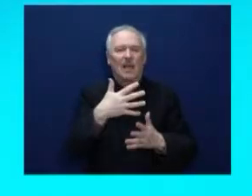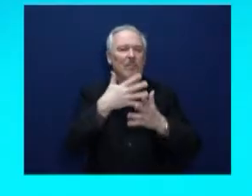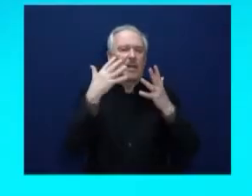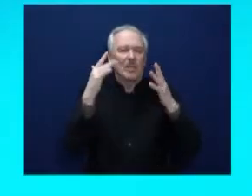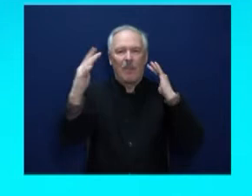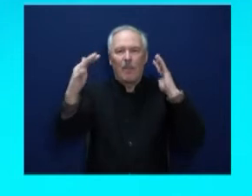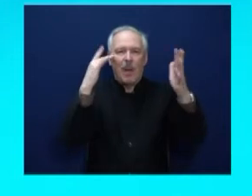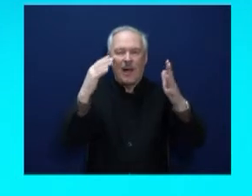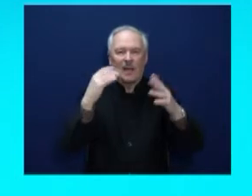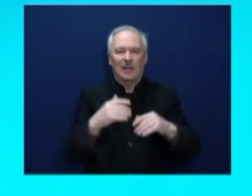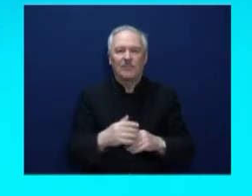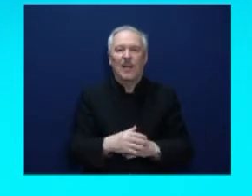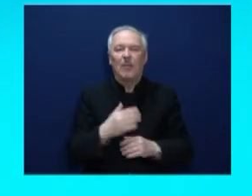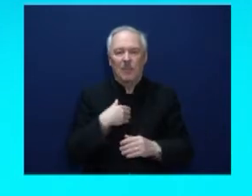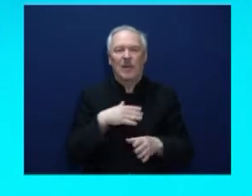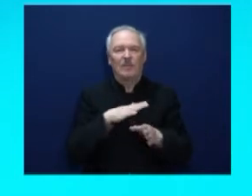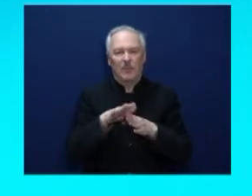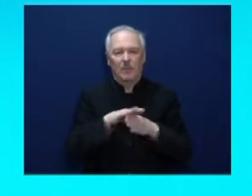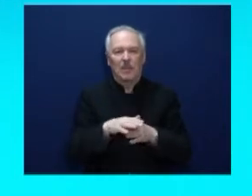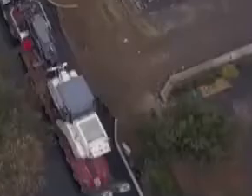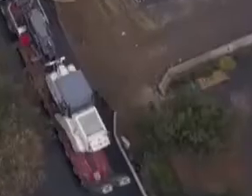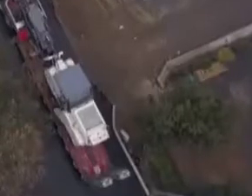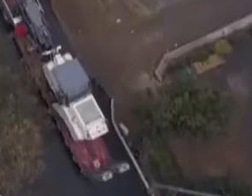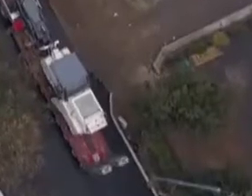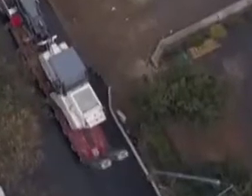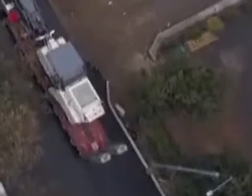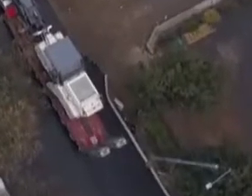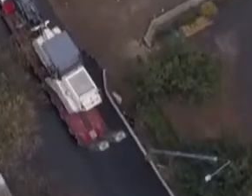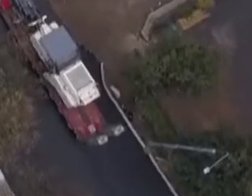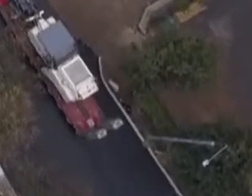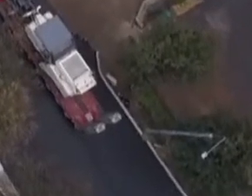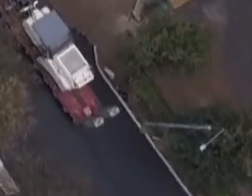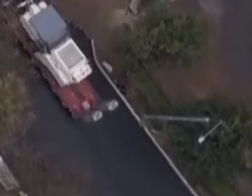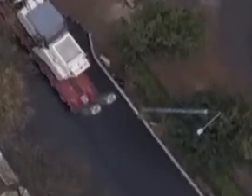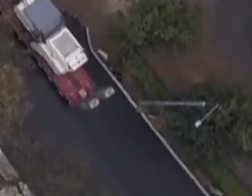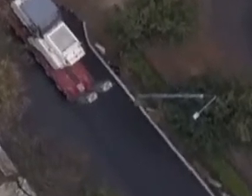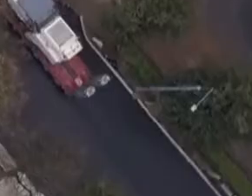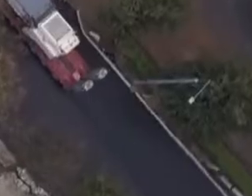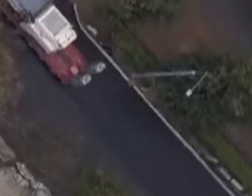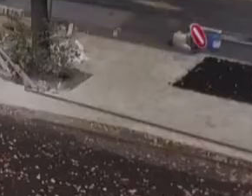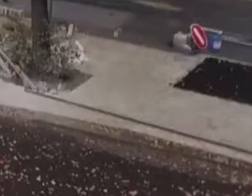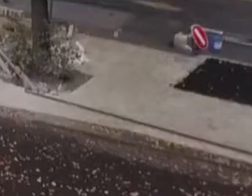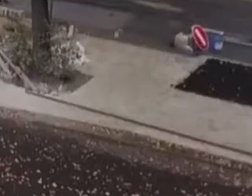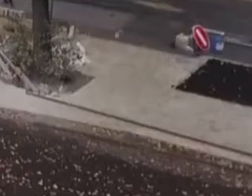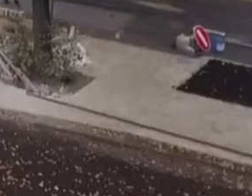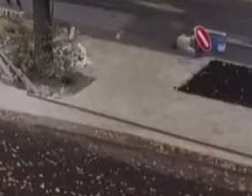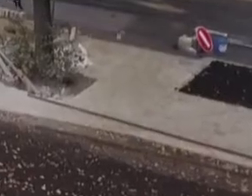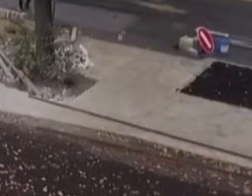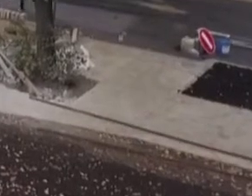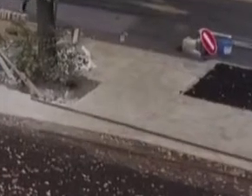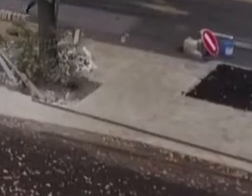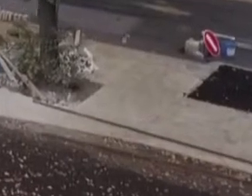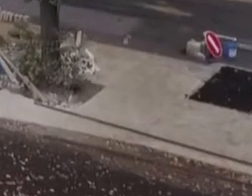в лесах мы реализуем. В этом году 19 проектов. По словам губернатора, в плане на этот год развитие